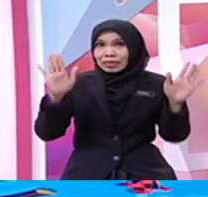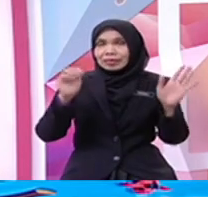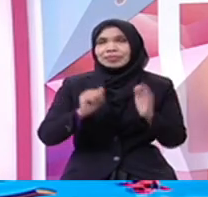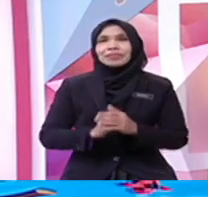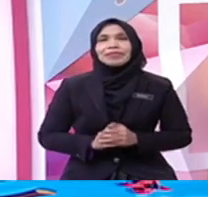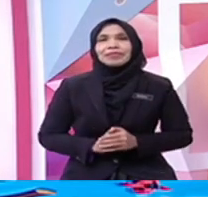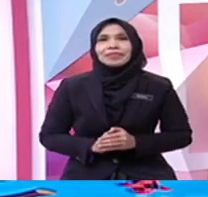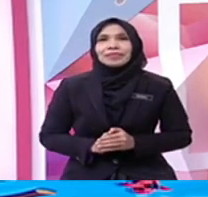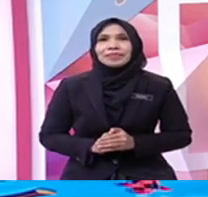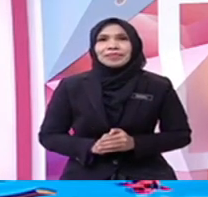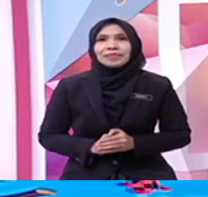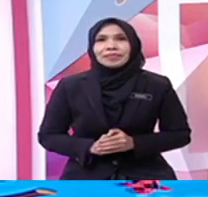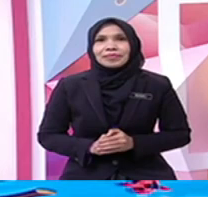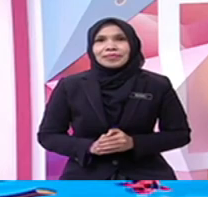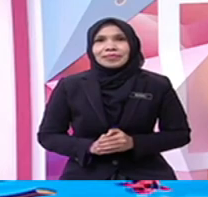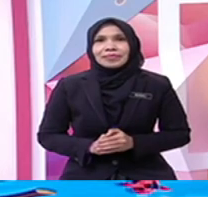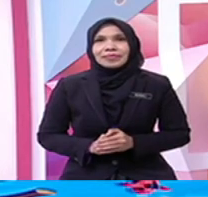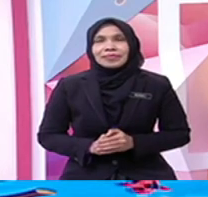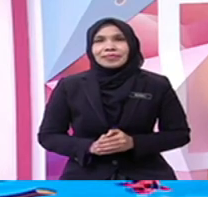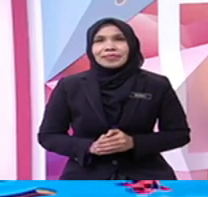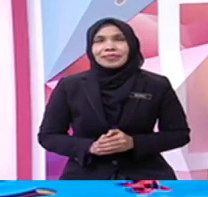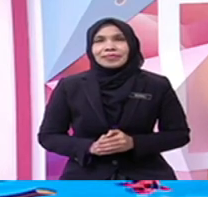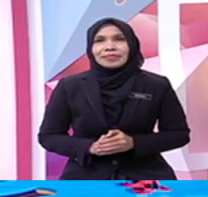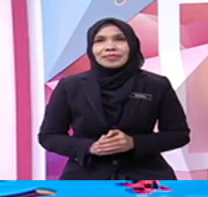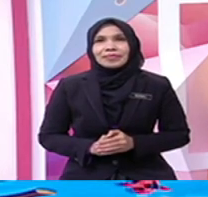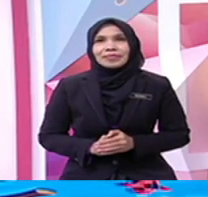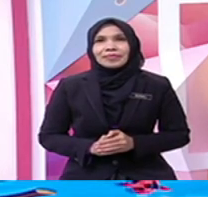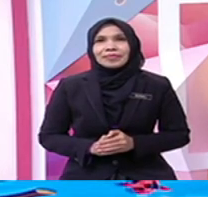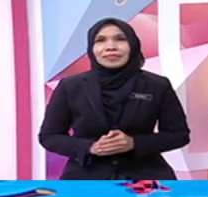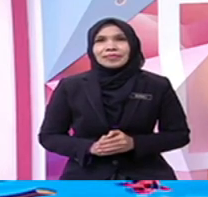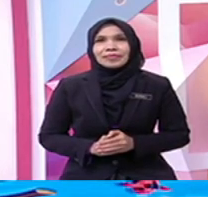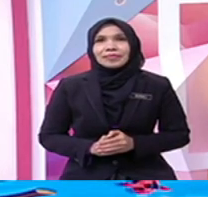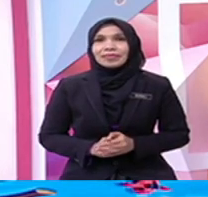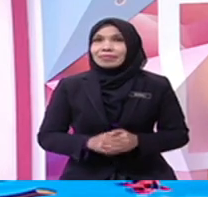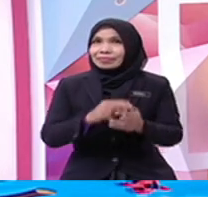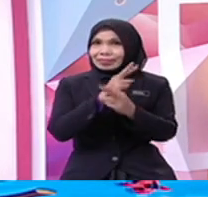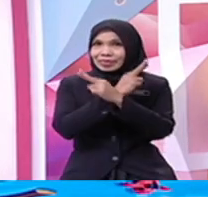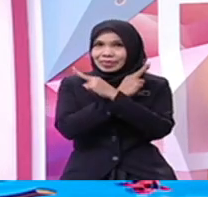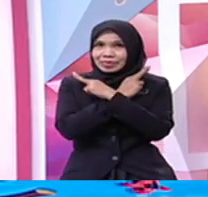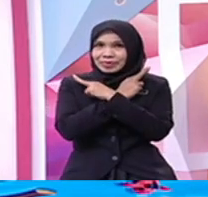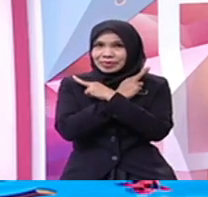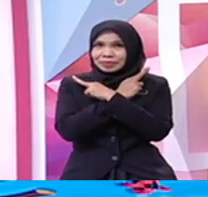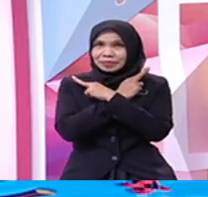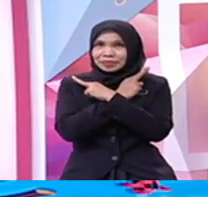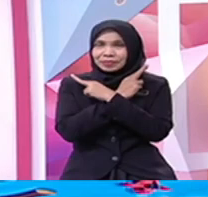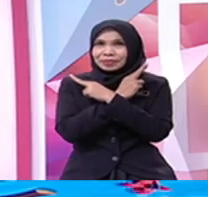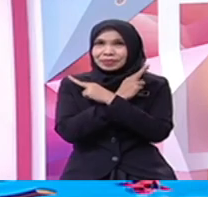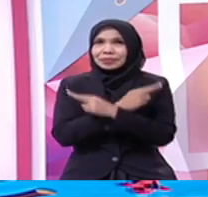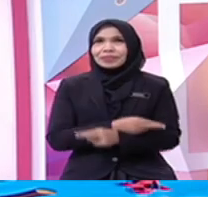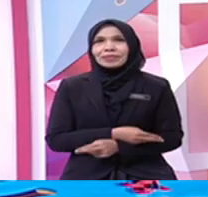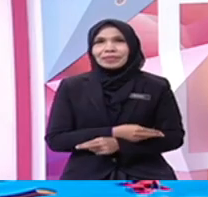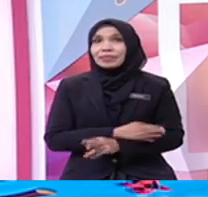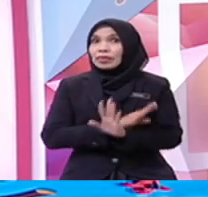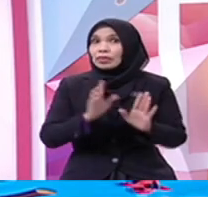semula sudah jelaskan kaji bersama-sama Oke kita beli beras ketika chegou kita kembali seperti ini anda di rumah jangan